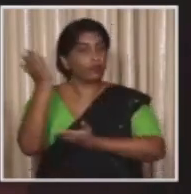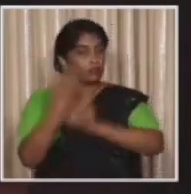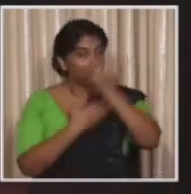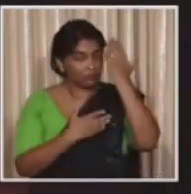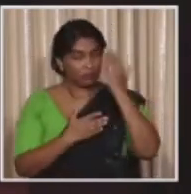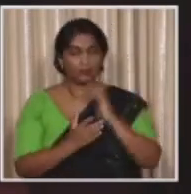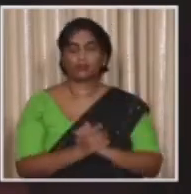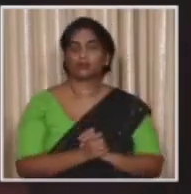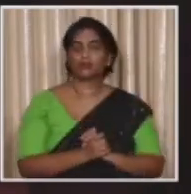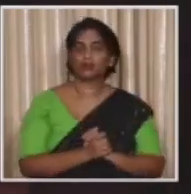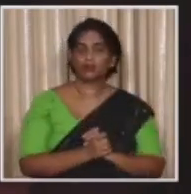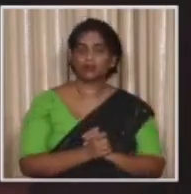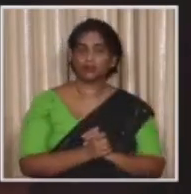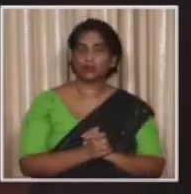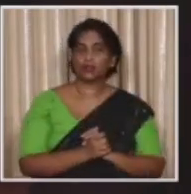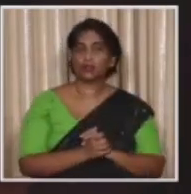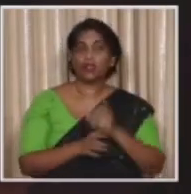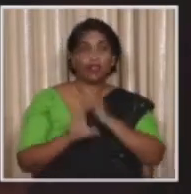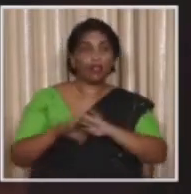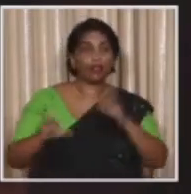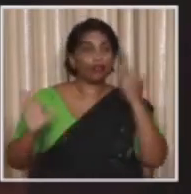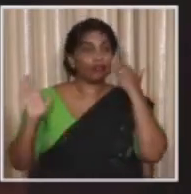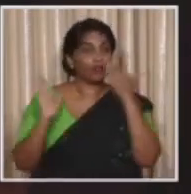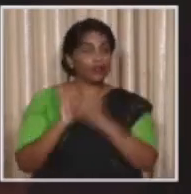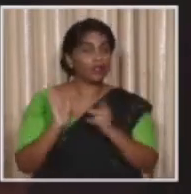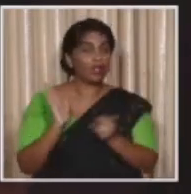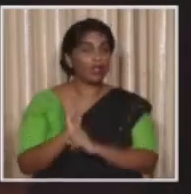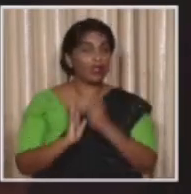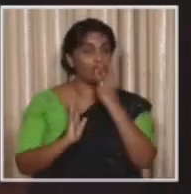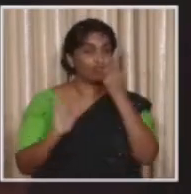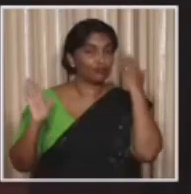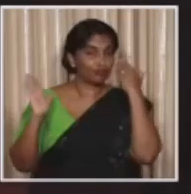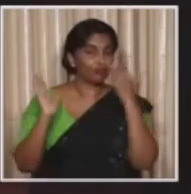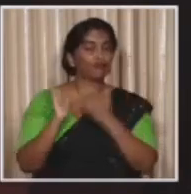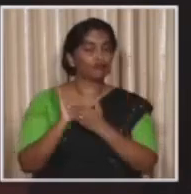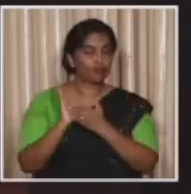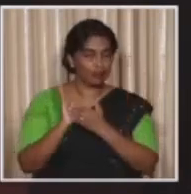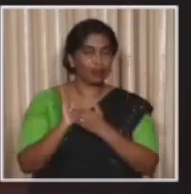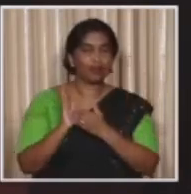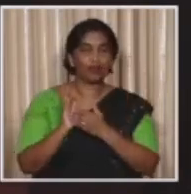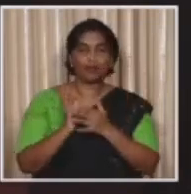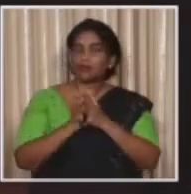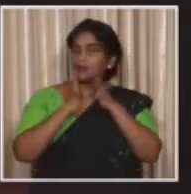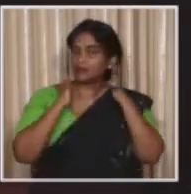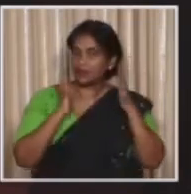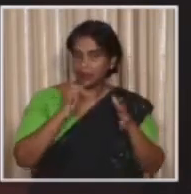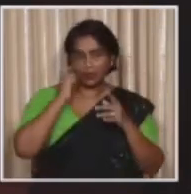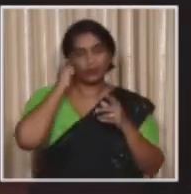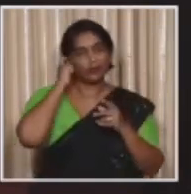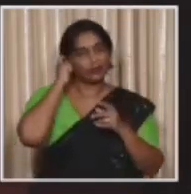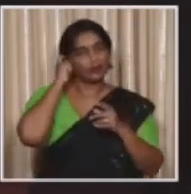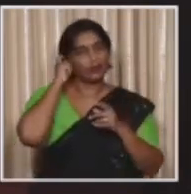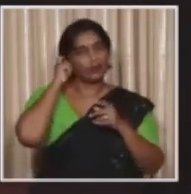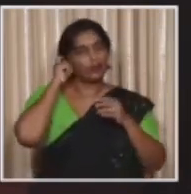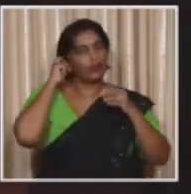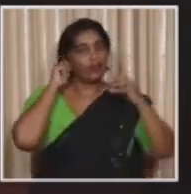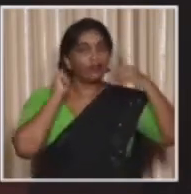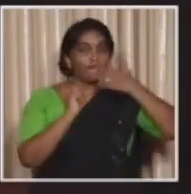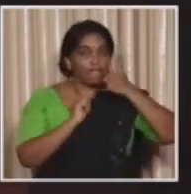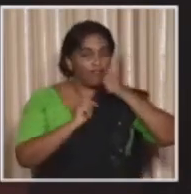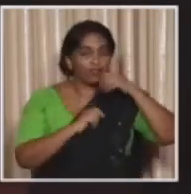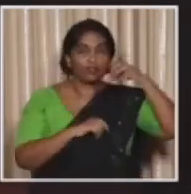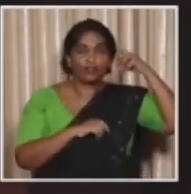අභියාචනාධිකරණයටත් ගිහිල්ලා ඒ දූදරුවන් ලක්ෂ 3 වෙනුවෙන් මෙච්චර ජල විදුලිය